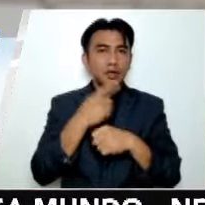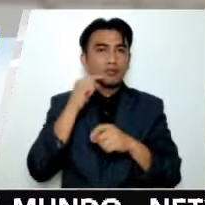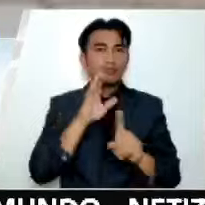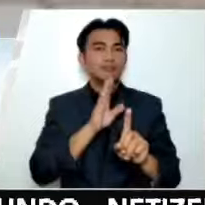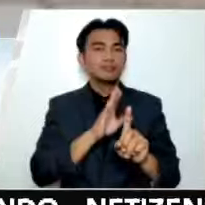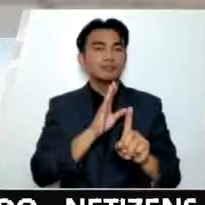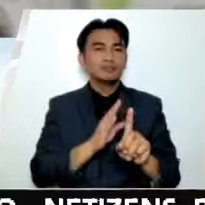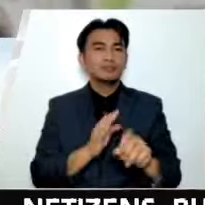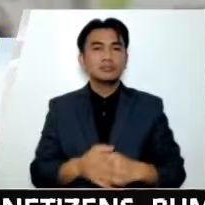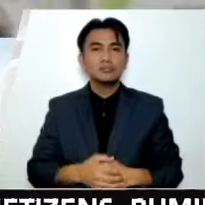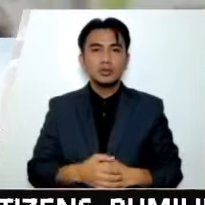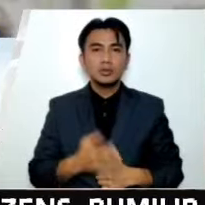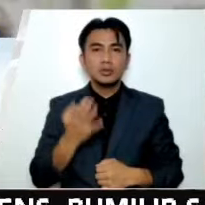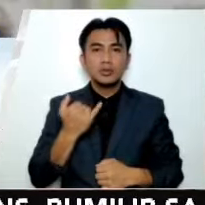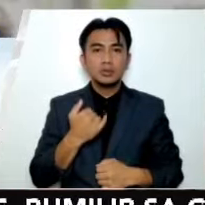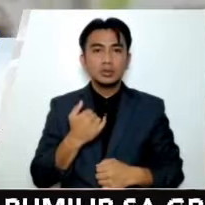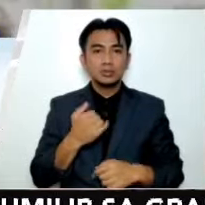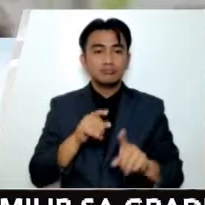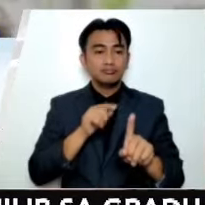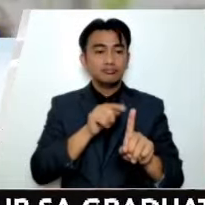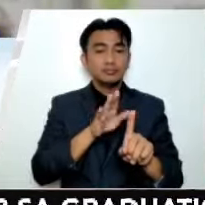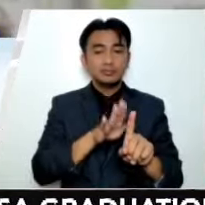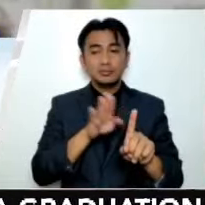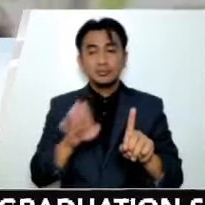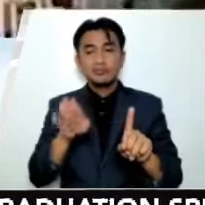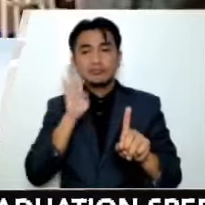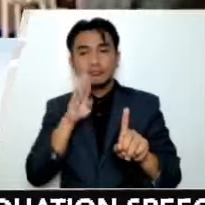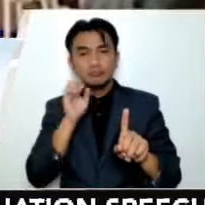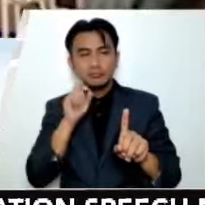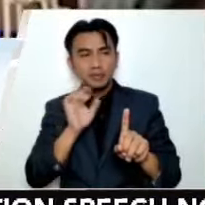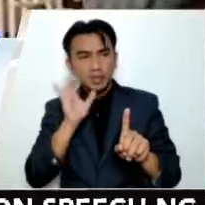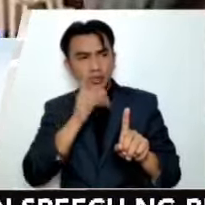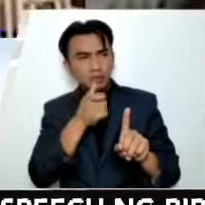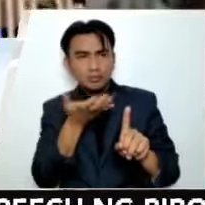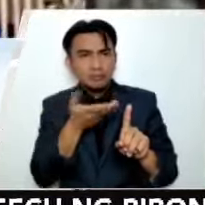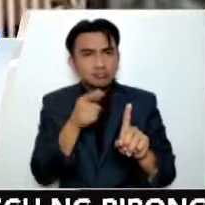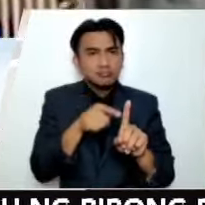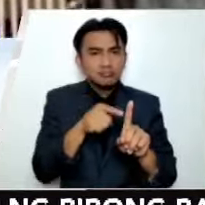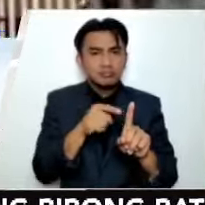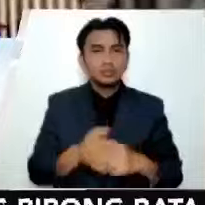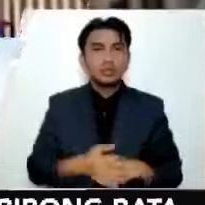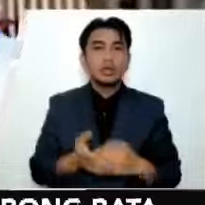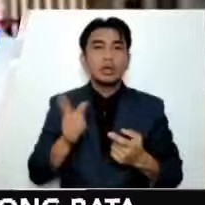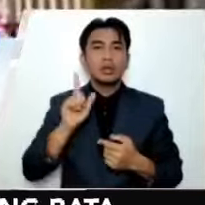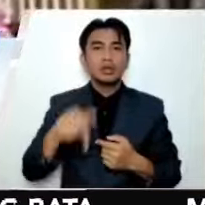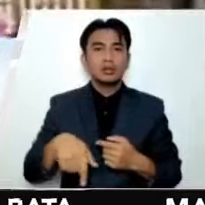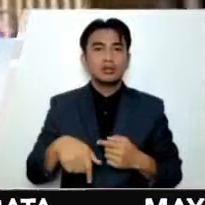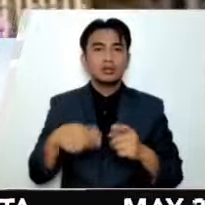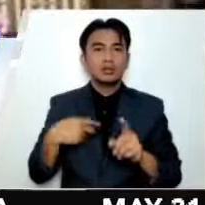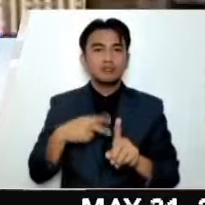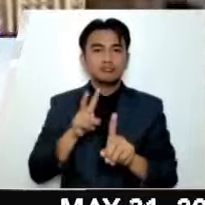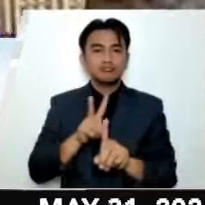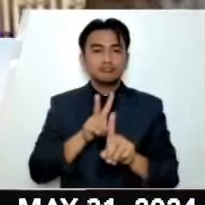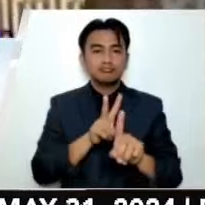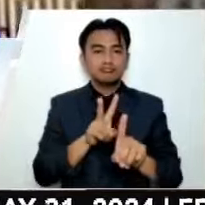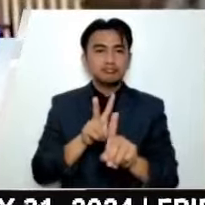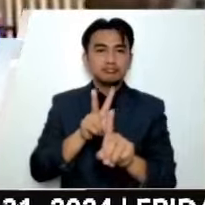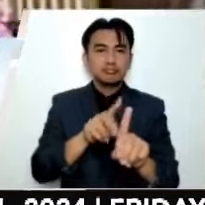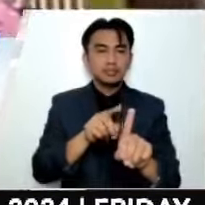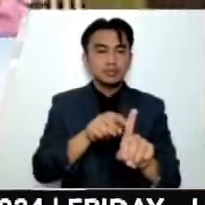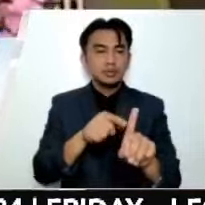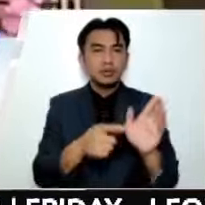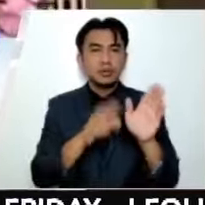dalawang nakababatang kapatid si Sean. Nang iakyat na sa stage ang kanyang standee, napuno ng iyakan at palakpakan